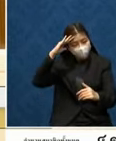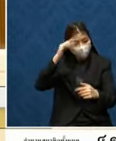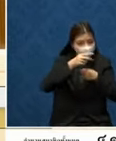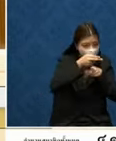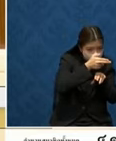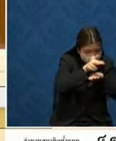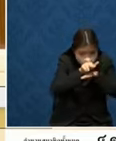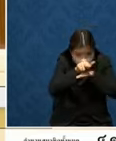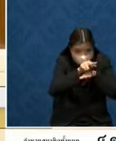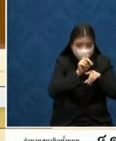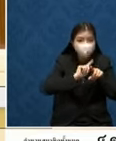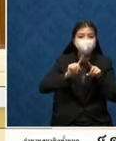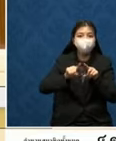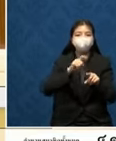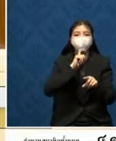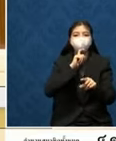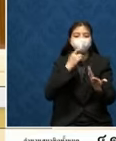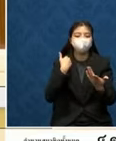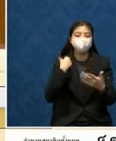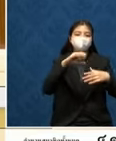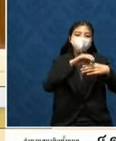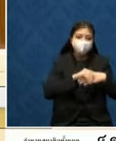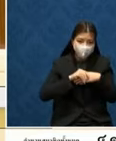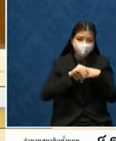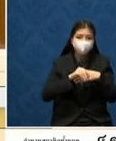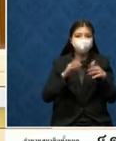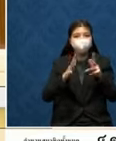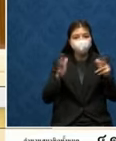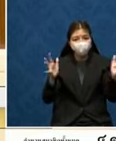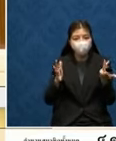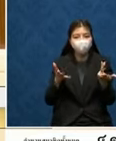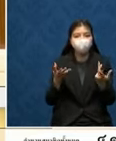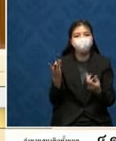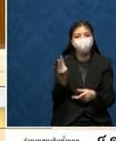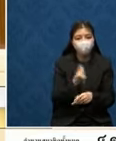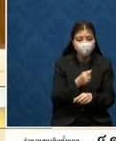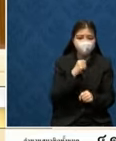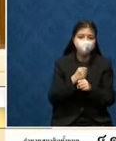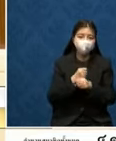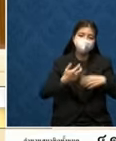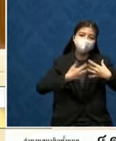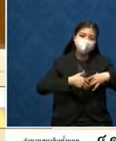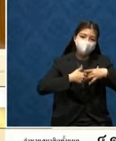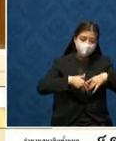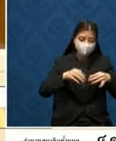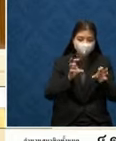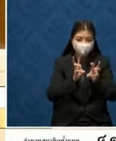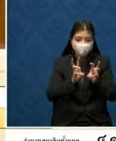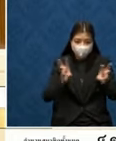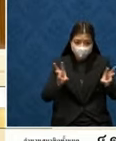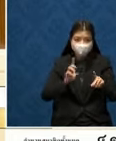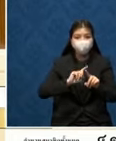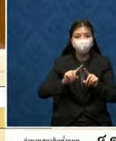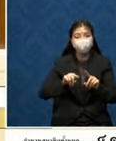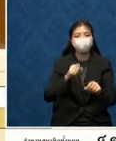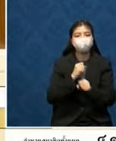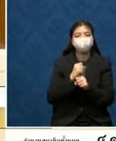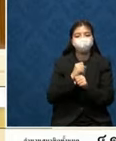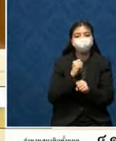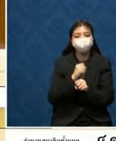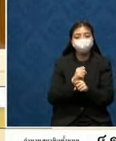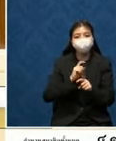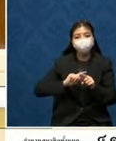มาทีก็จำนวนมากท่านก็พูดมาเองแล้วว่าผลิตได้ง่ายได้เร็วในเรื่องของยาอะไรล่ะศาลตั้งต้นยาเสพ